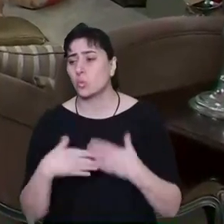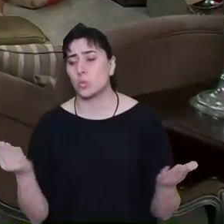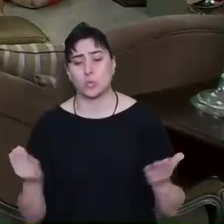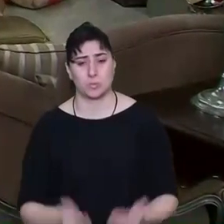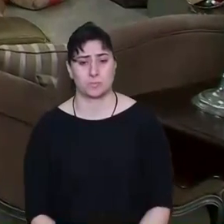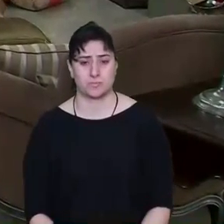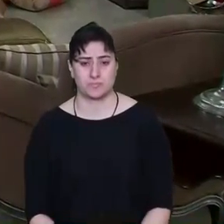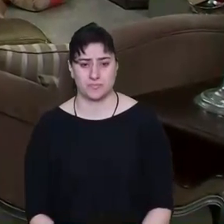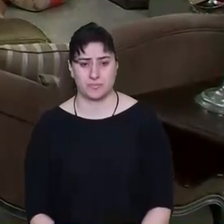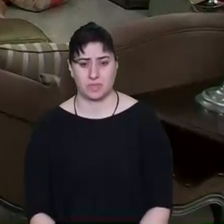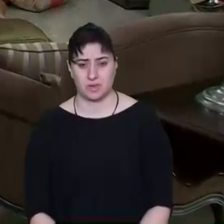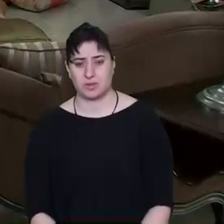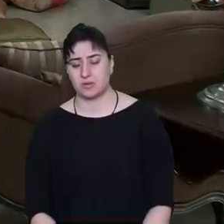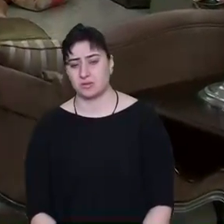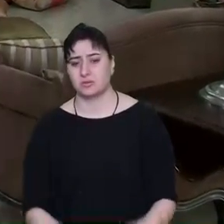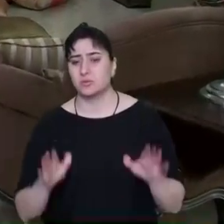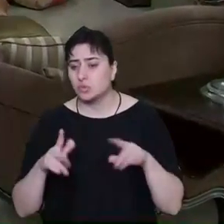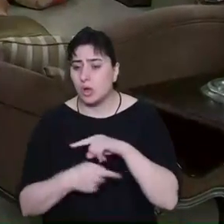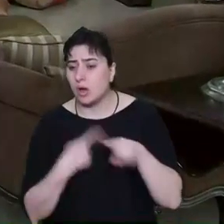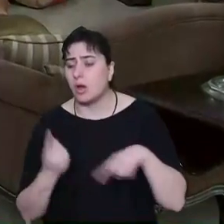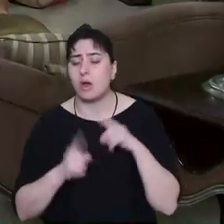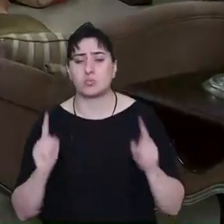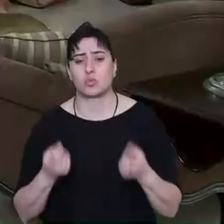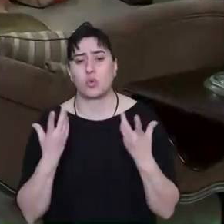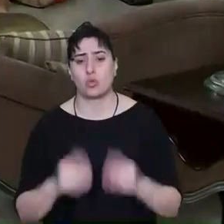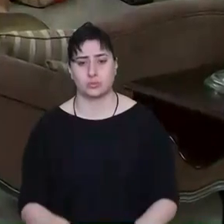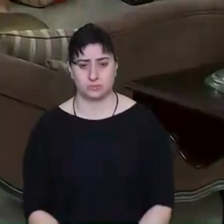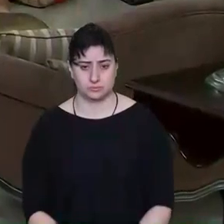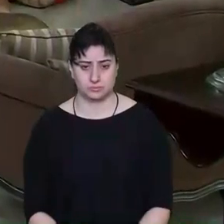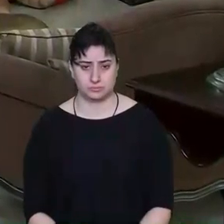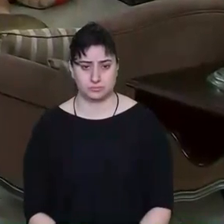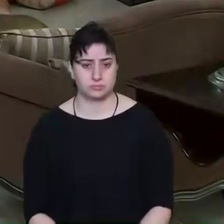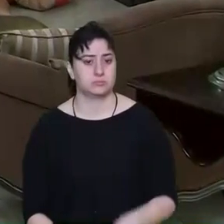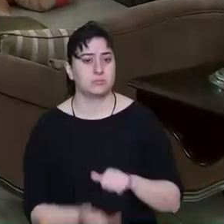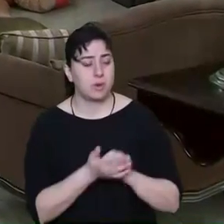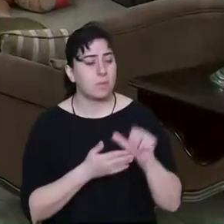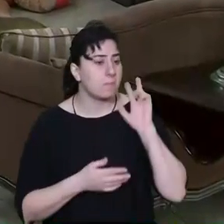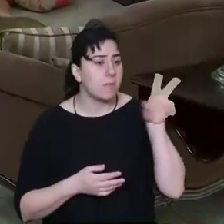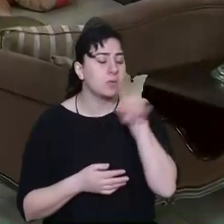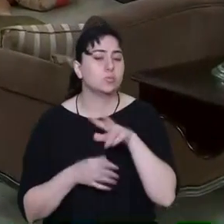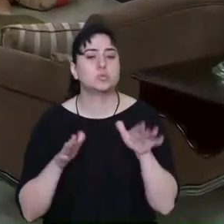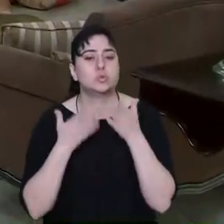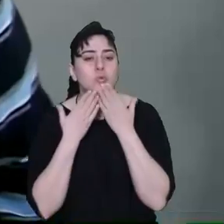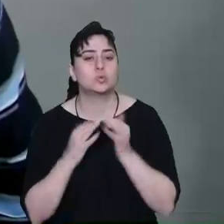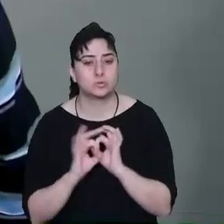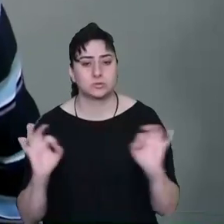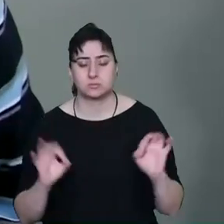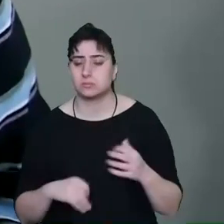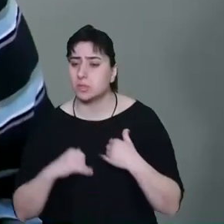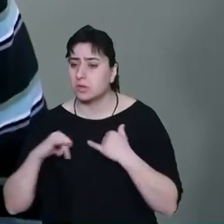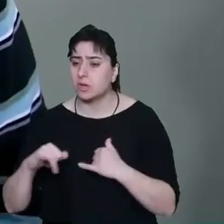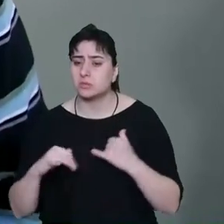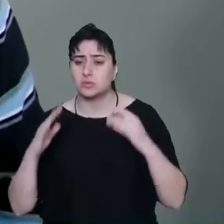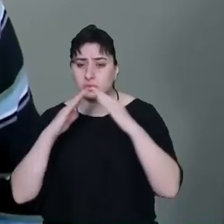ya? Her tarafı aradım, yok mu kuş? Salon darmadağın. Her yere baktım Şükrü abi. Hiçbir yerde yok ya kuş. Aynen, ben